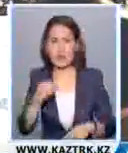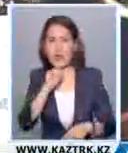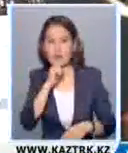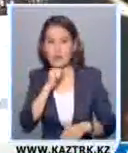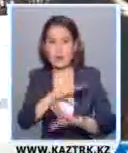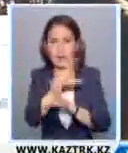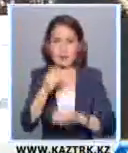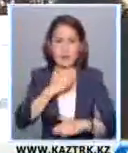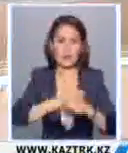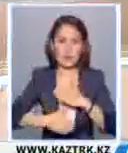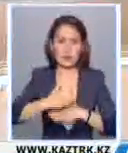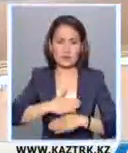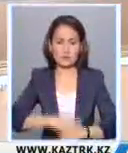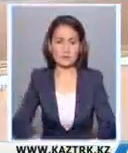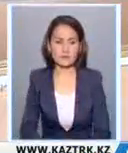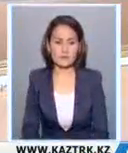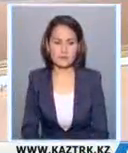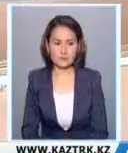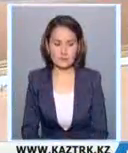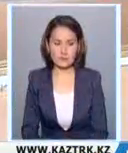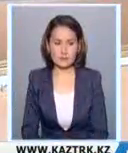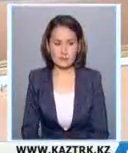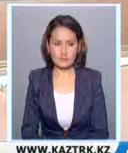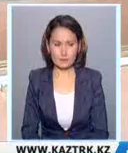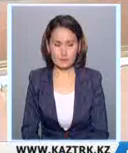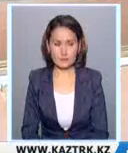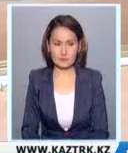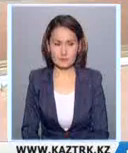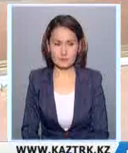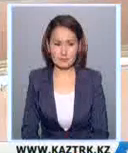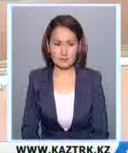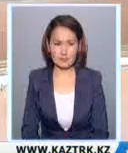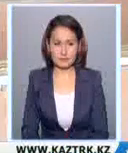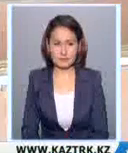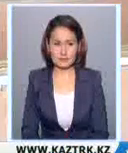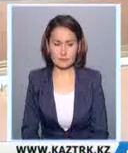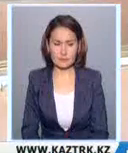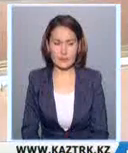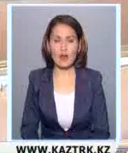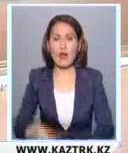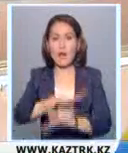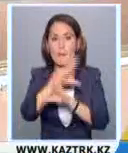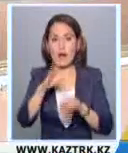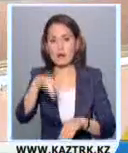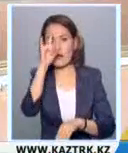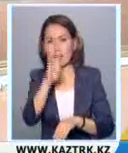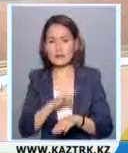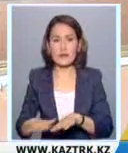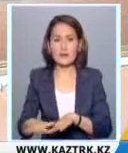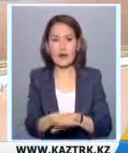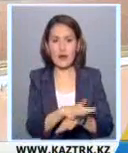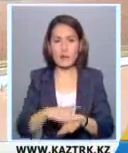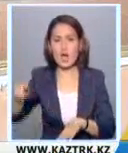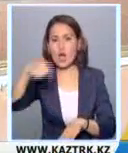дейді. В эту знаменательную дату я хотел бы воспользоваться случаем поздравить всех. Барша қазақстандықтарды,